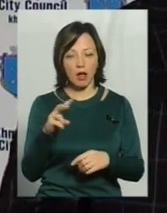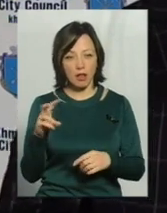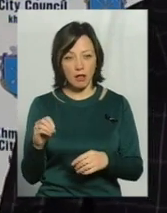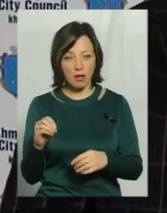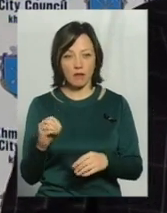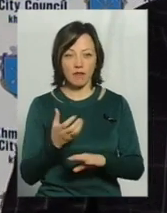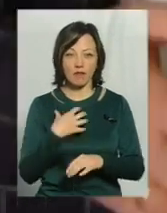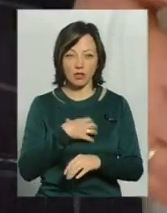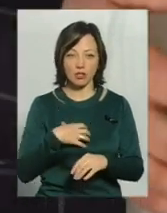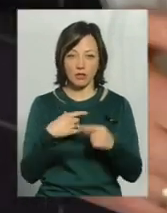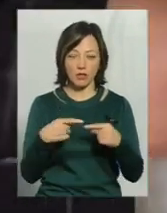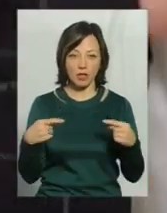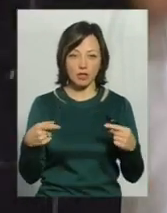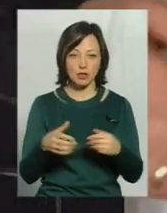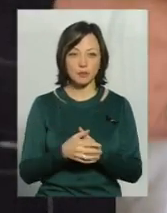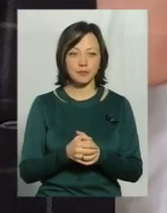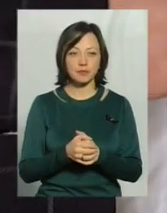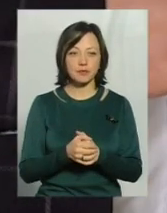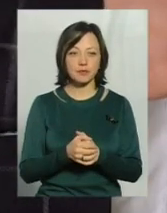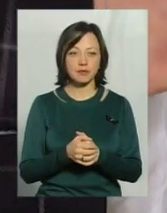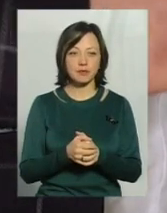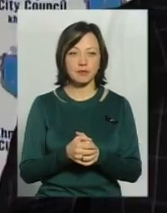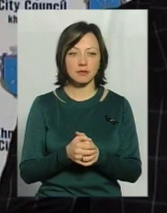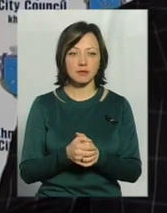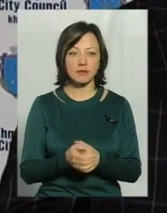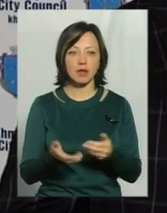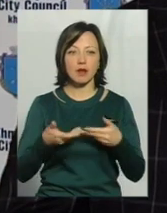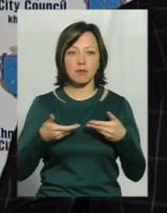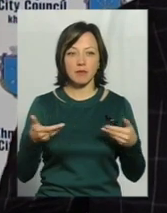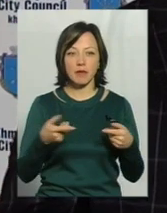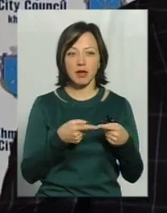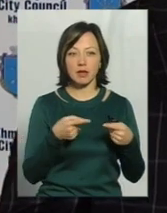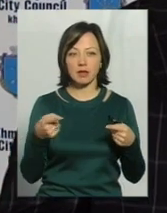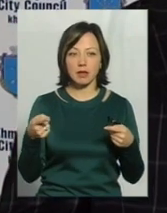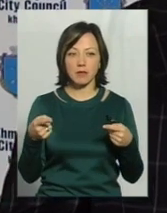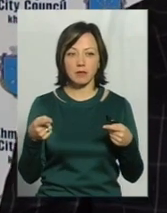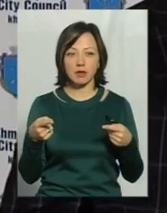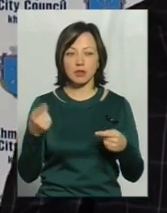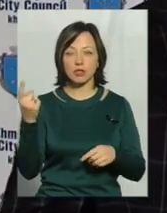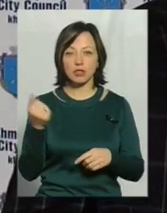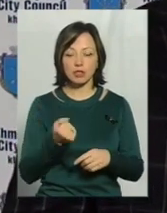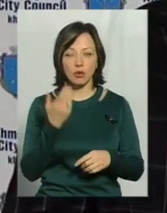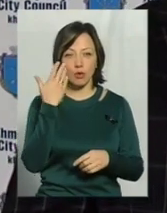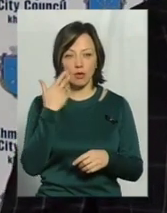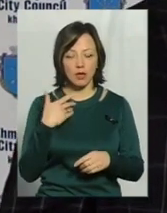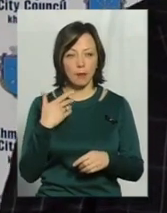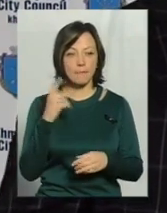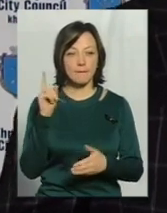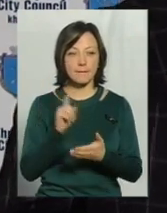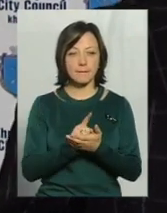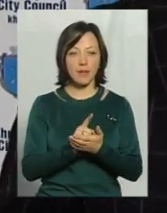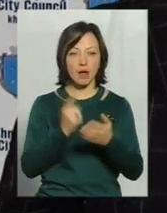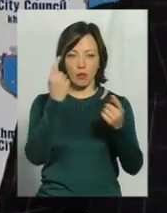то й дуже важливі речі. Ми якраз на етапі протягом цього діючого тижня, коли ми маємо